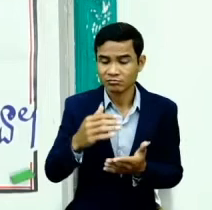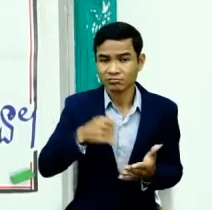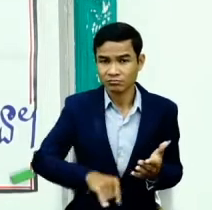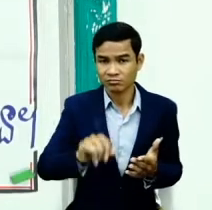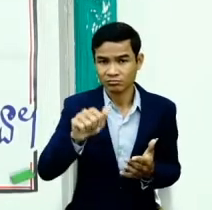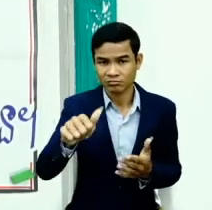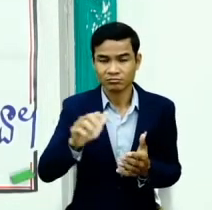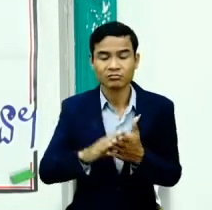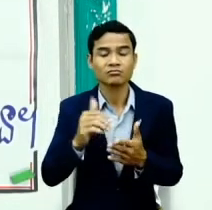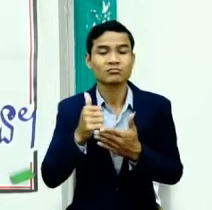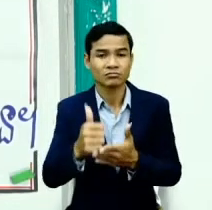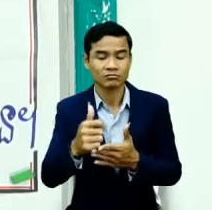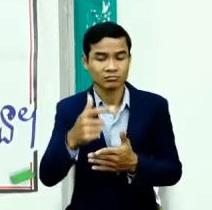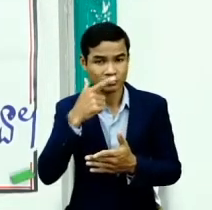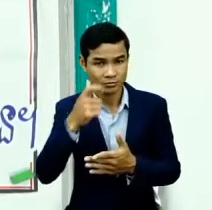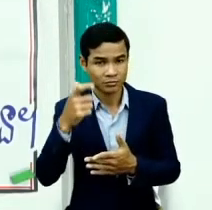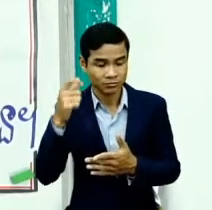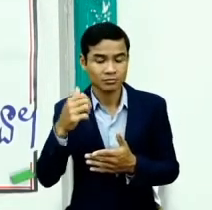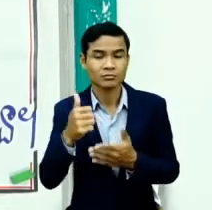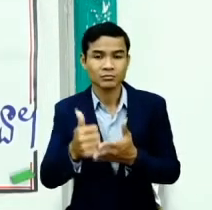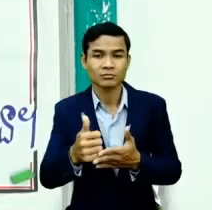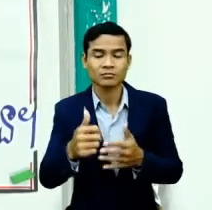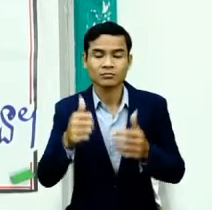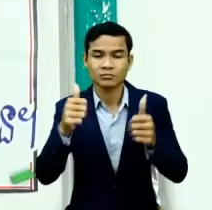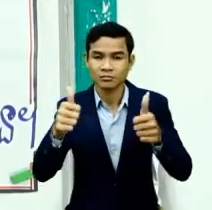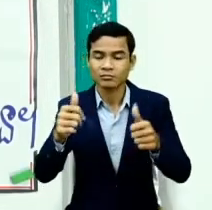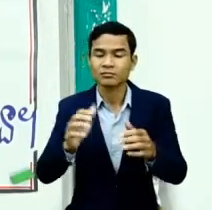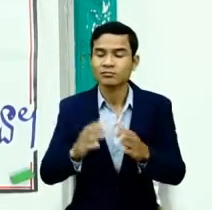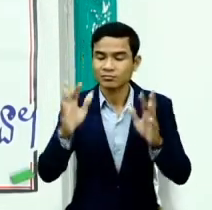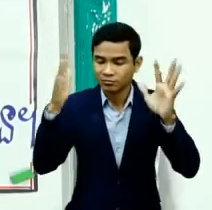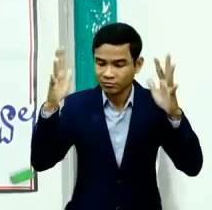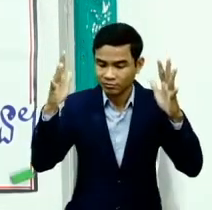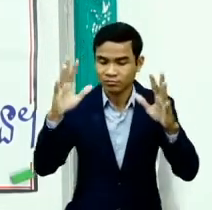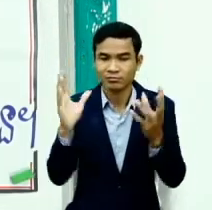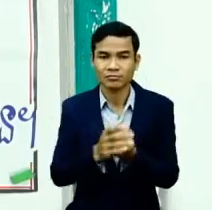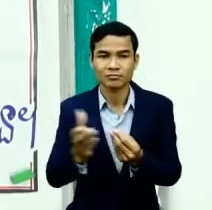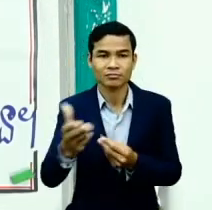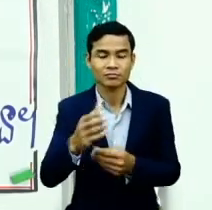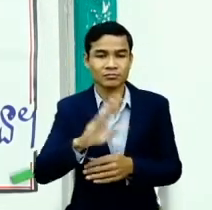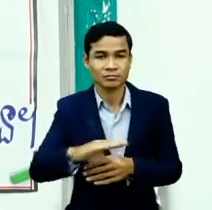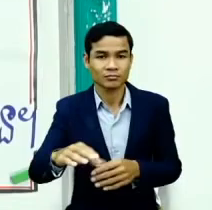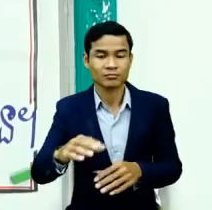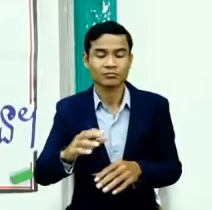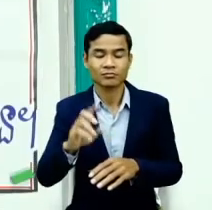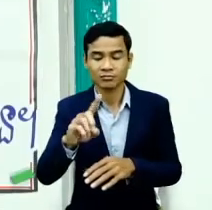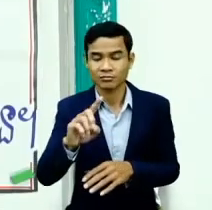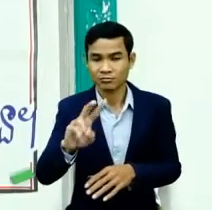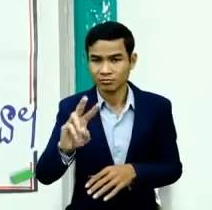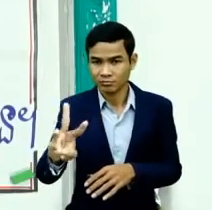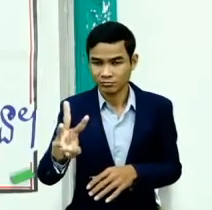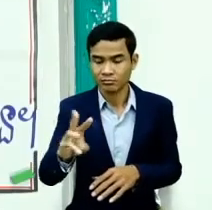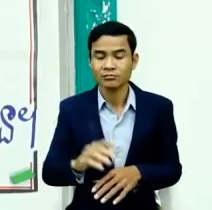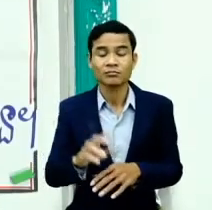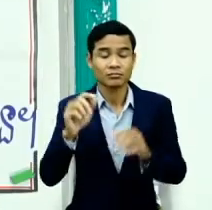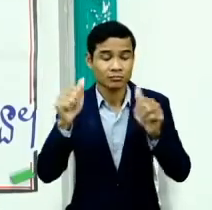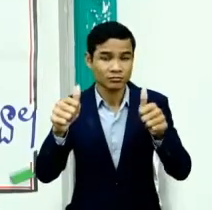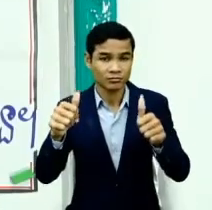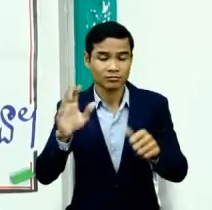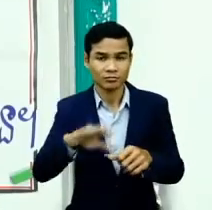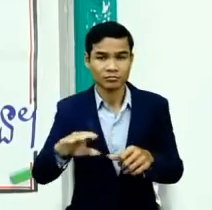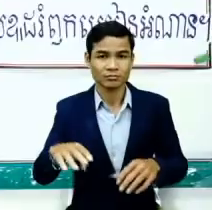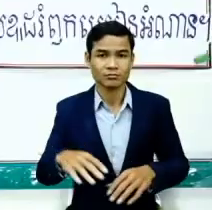bông đai này con ná cha lõ khăn á ôi kẹt đây ọt cha ôi con mua tiết muối tí bấy ọt